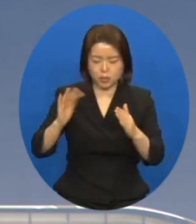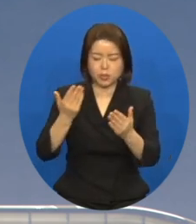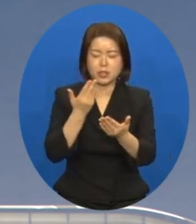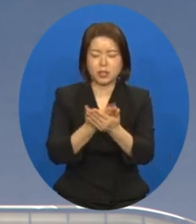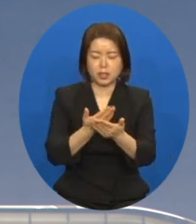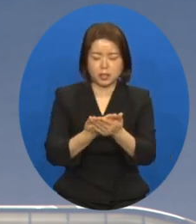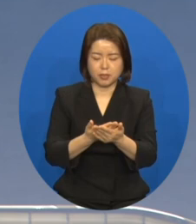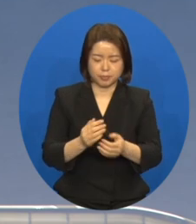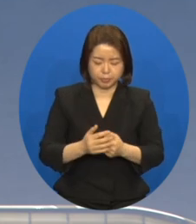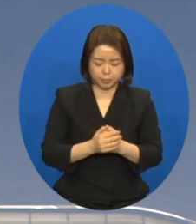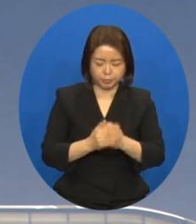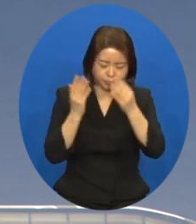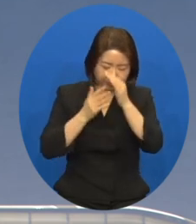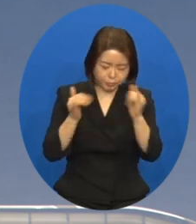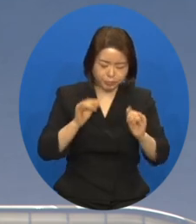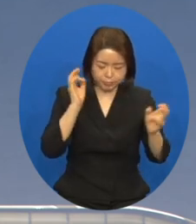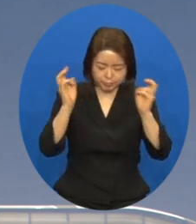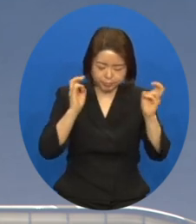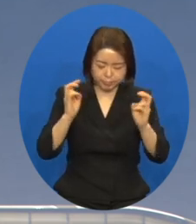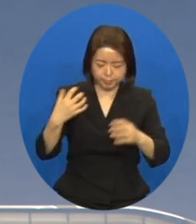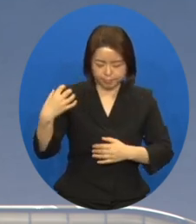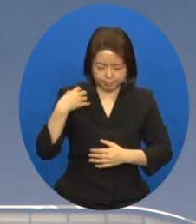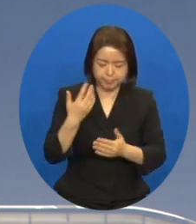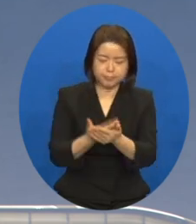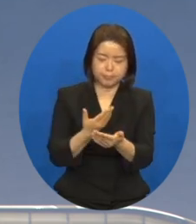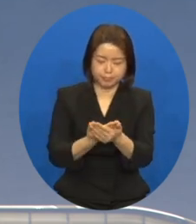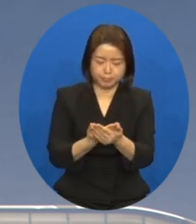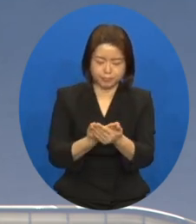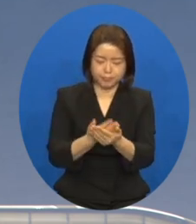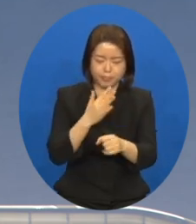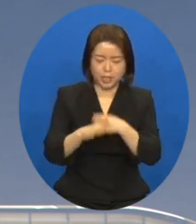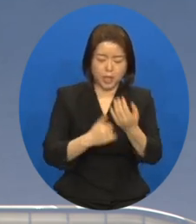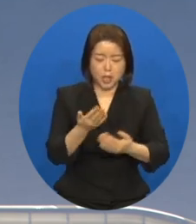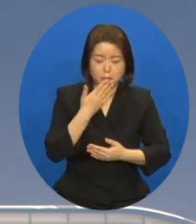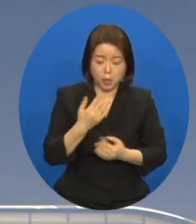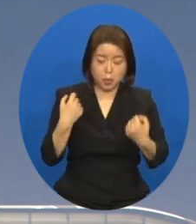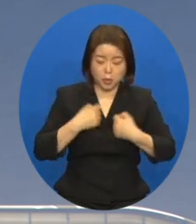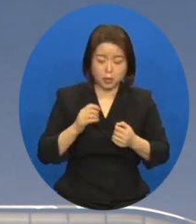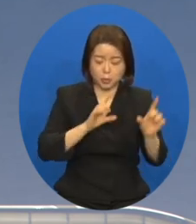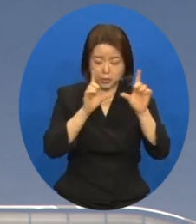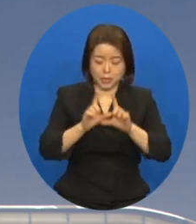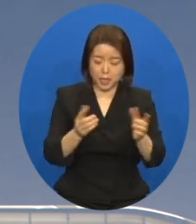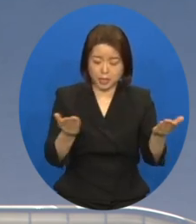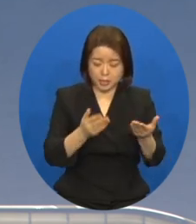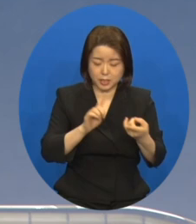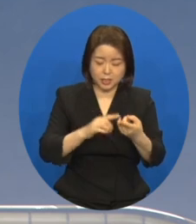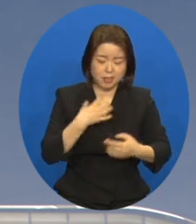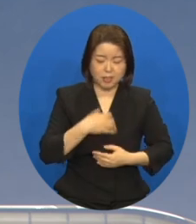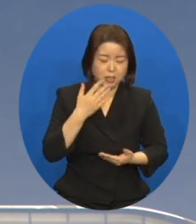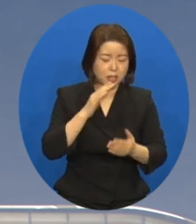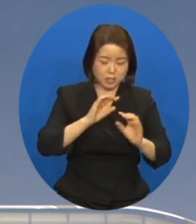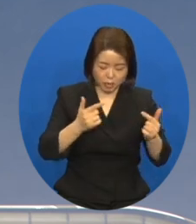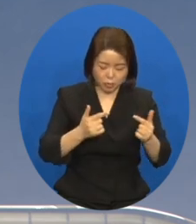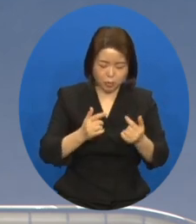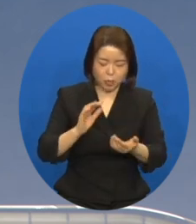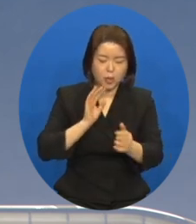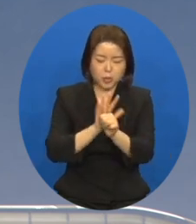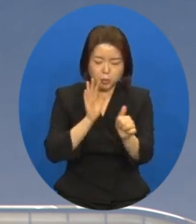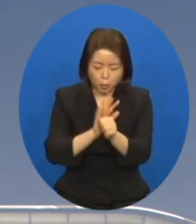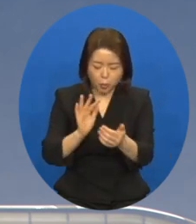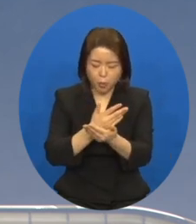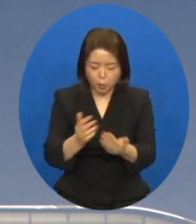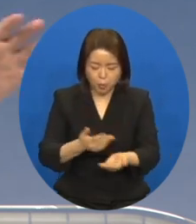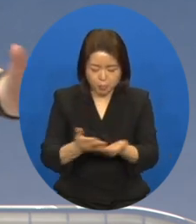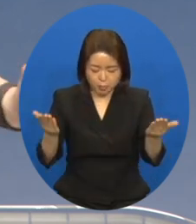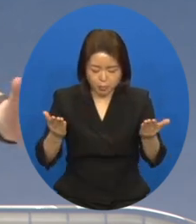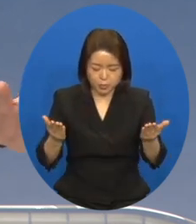원합니다. 성도들의 기업을 책임져 주소서. 하나님, 먹고 있고 사는 것을 걱정하지 아니하고 돕고 베풀고 나누는